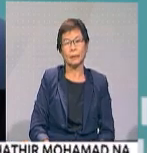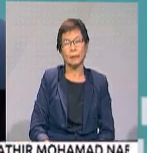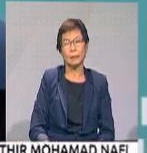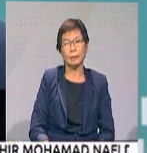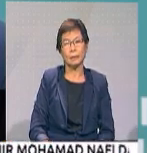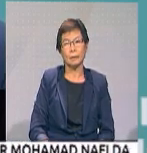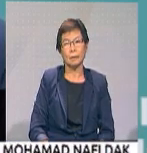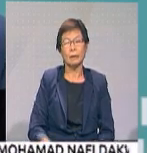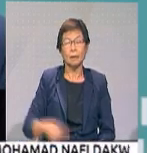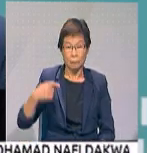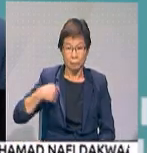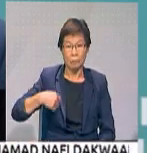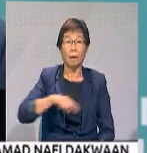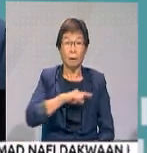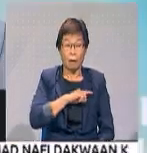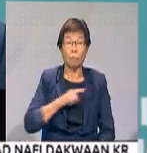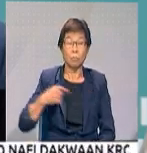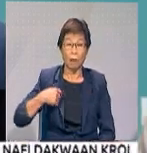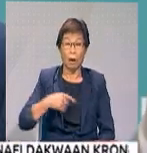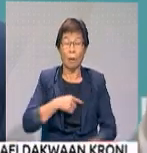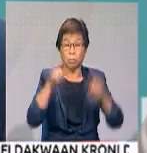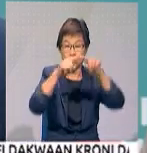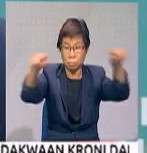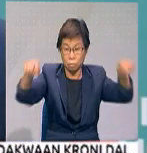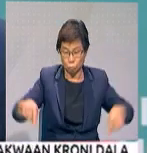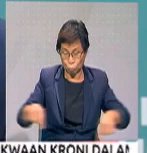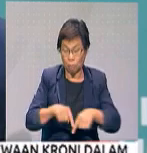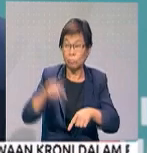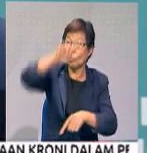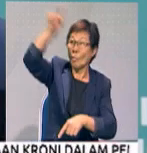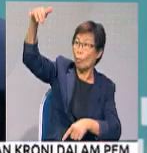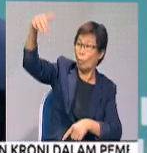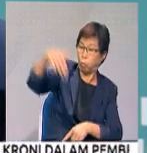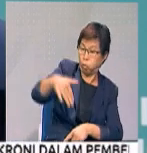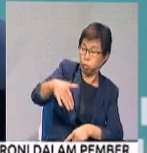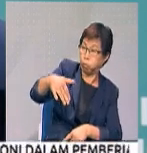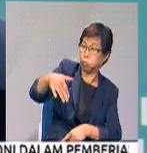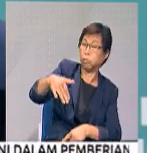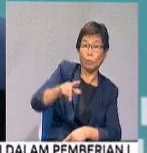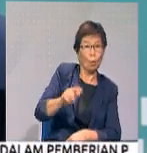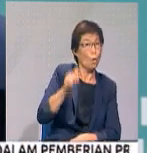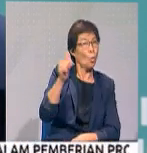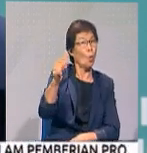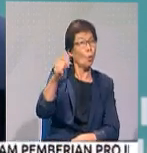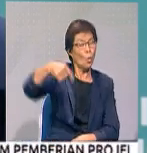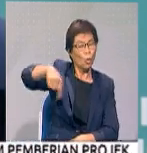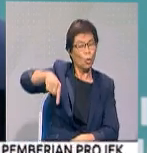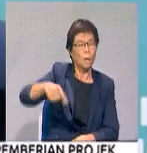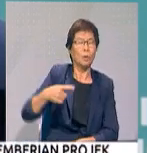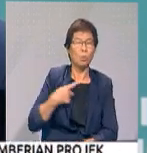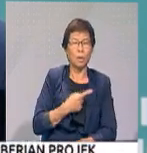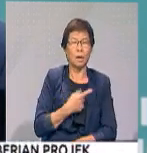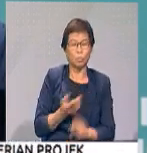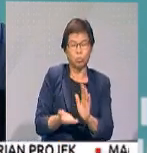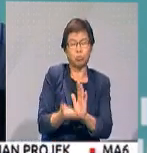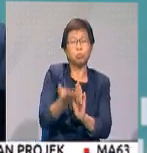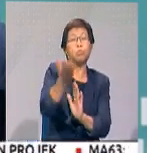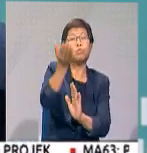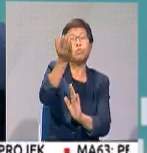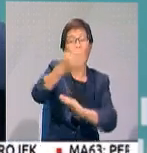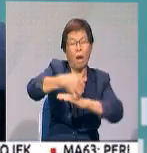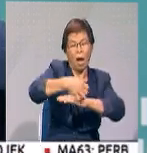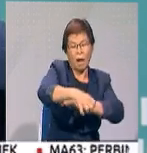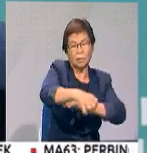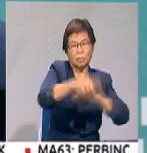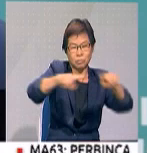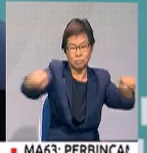And our solar panels are of very good quality, so we can increase the export of solar